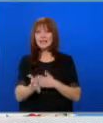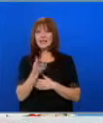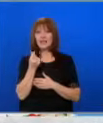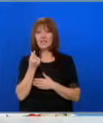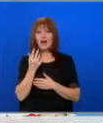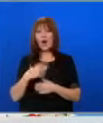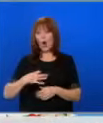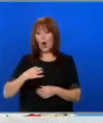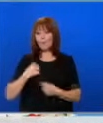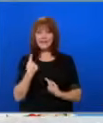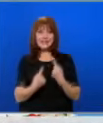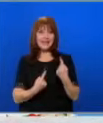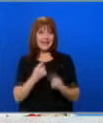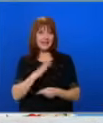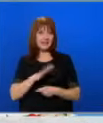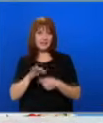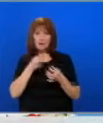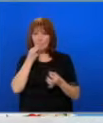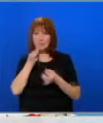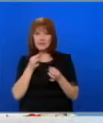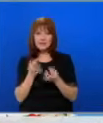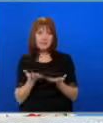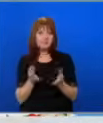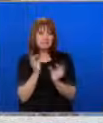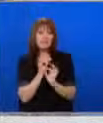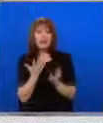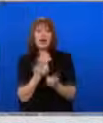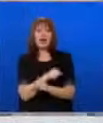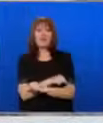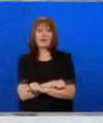Опасната игра децата обяснили, че просто нямало какво да правят.